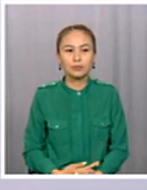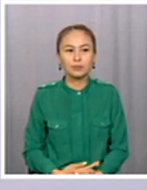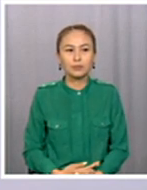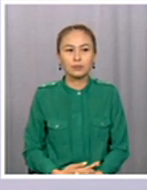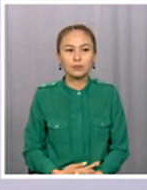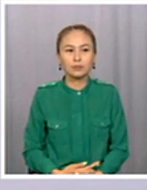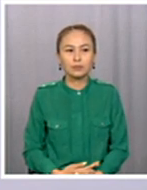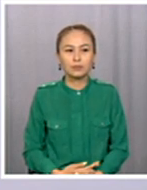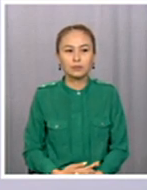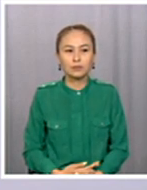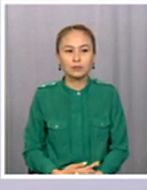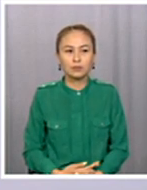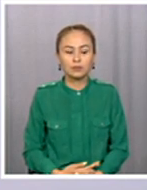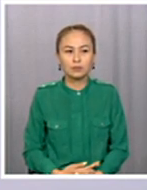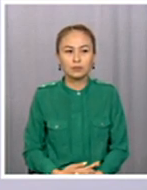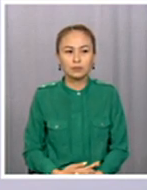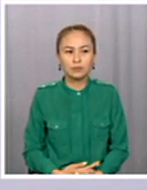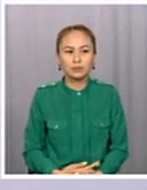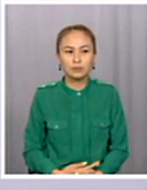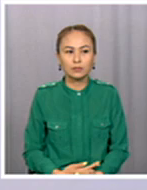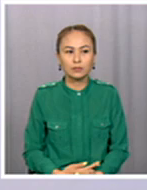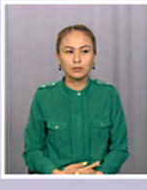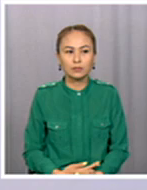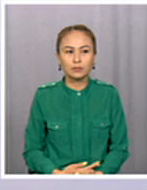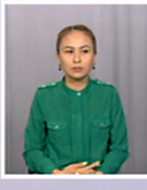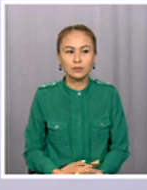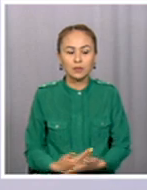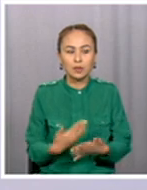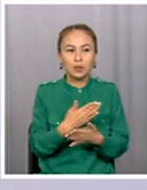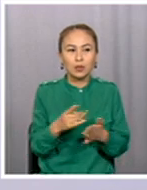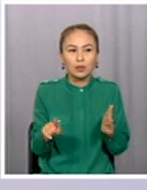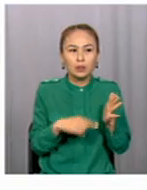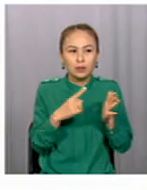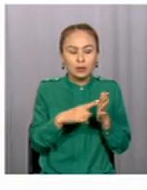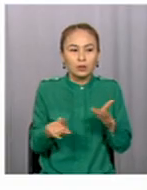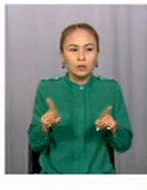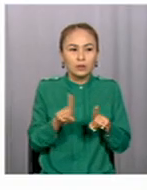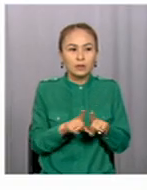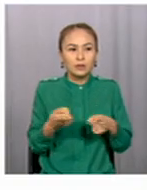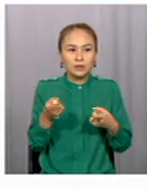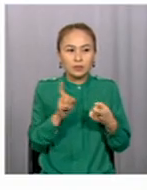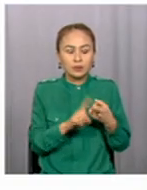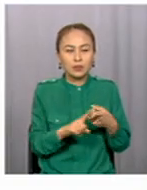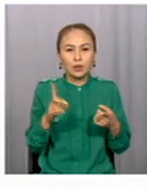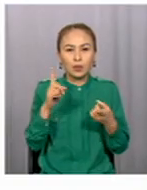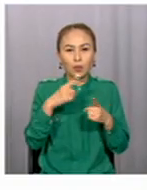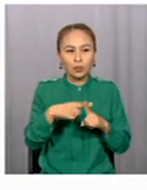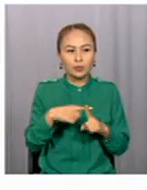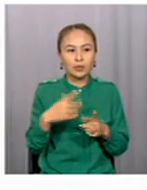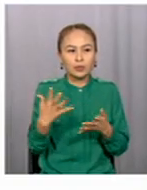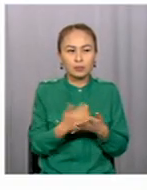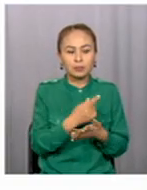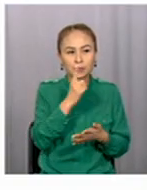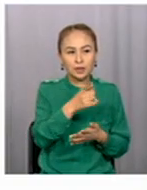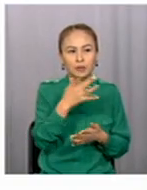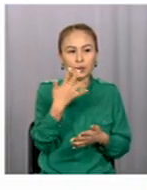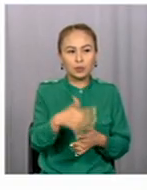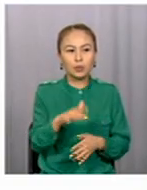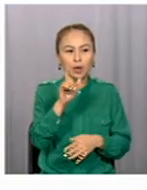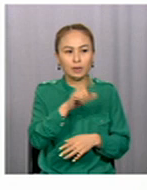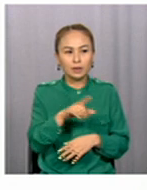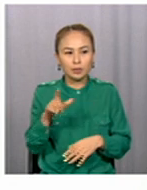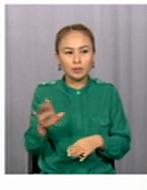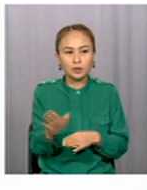екен. Енді балар сұрақ бойынша бізге осы екеуінің қосындысын табу керек. Демек, балар 1050 адам